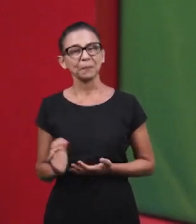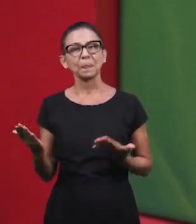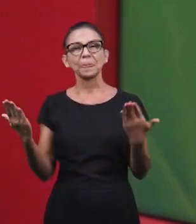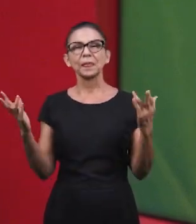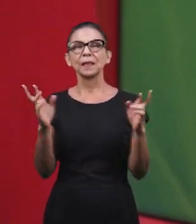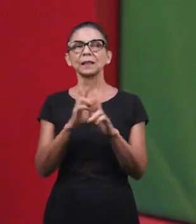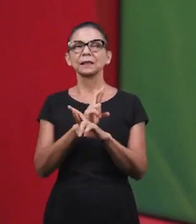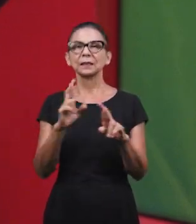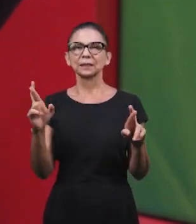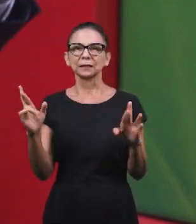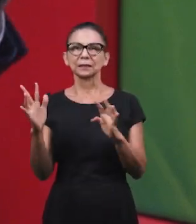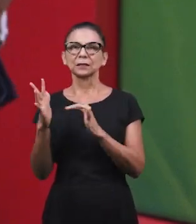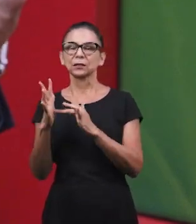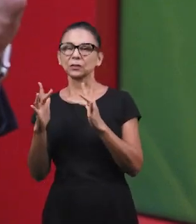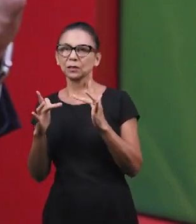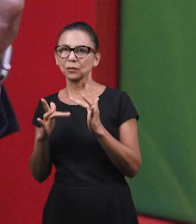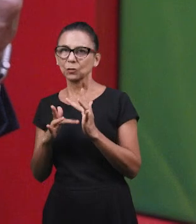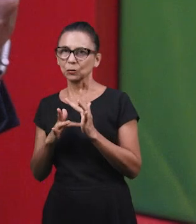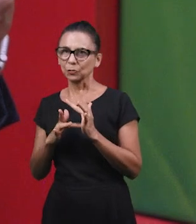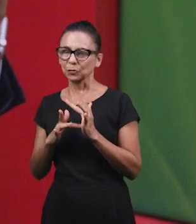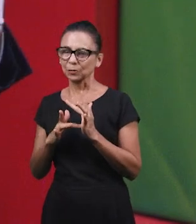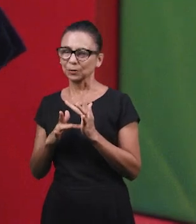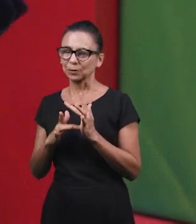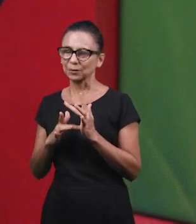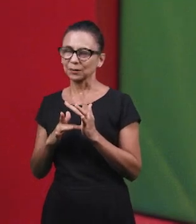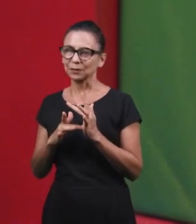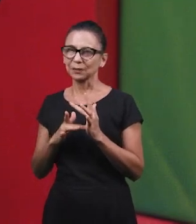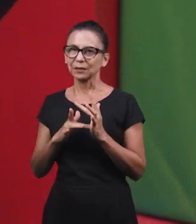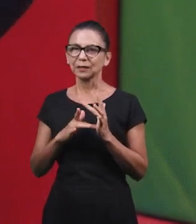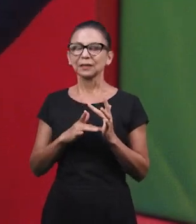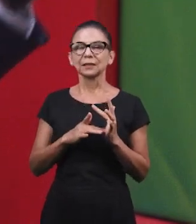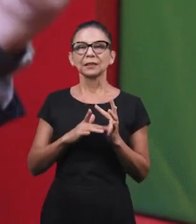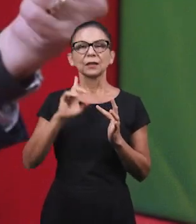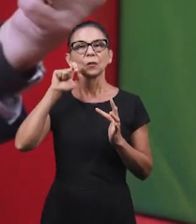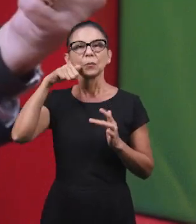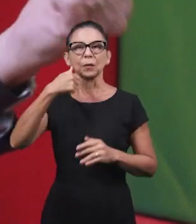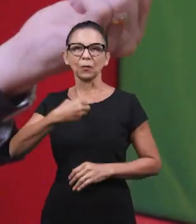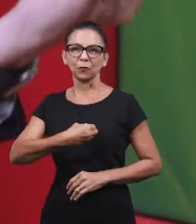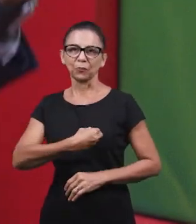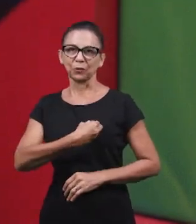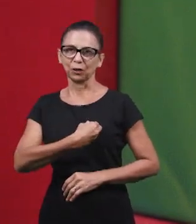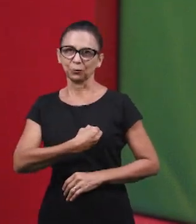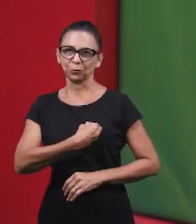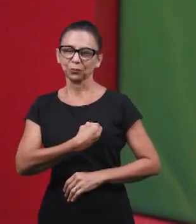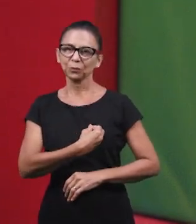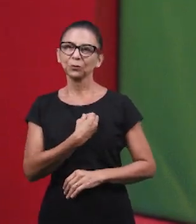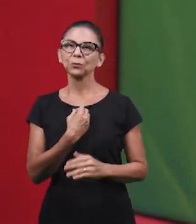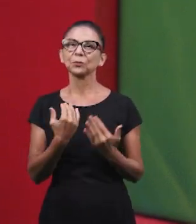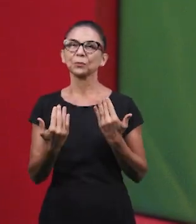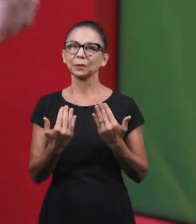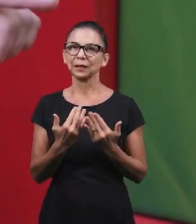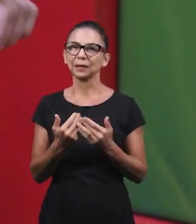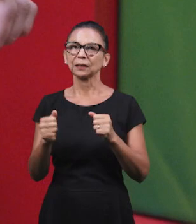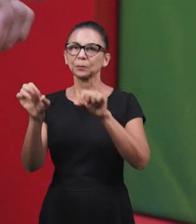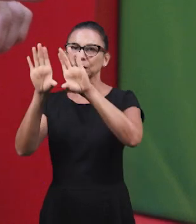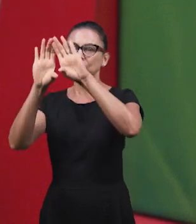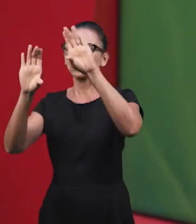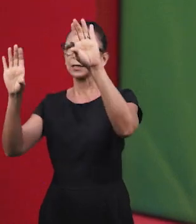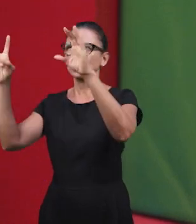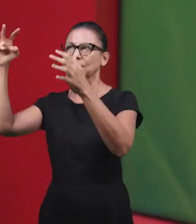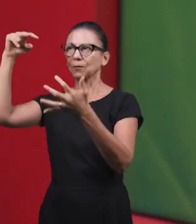et non la manne du désert, mais le pain vivant qui est descendu du ciel, Jésus a payé le prix pour nous. Le prix avec sa